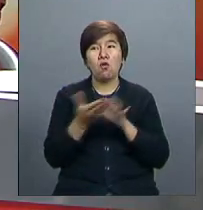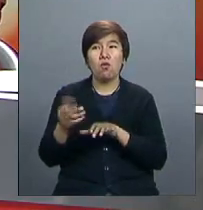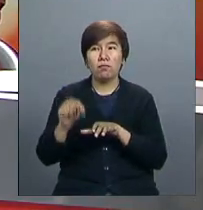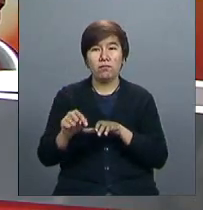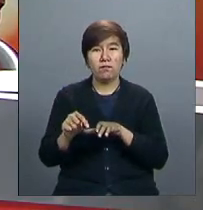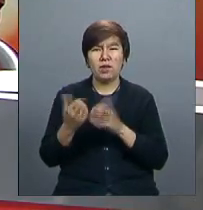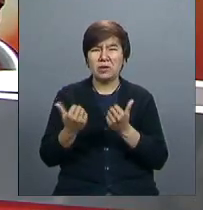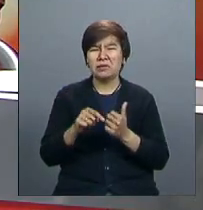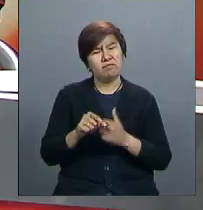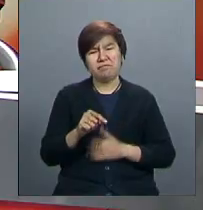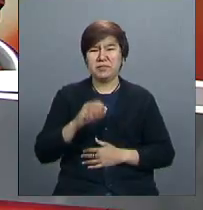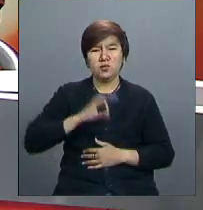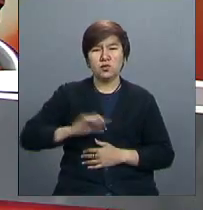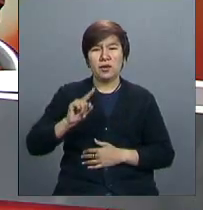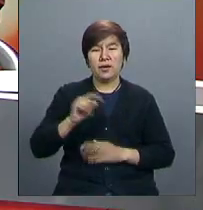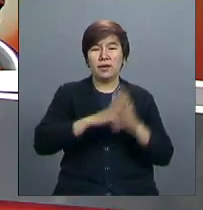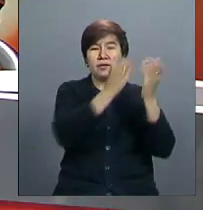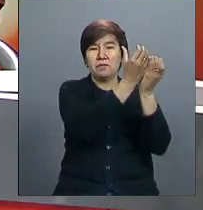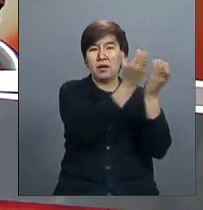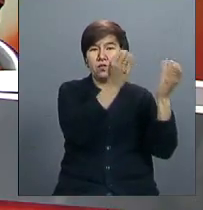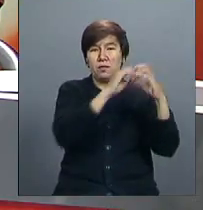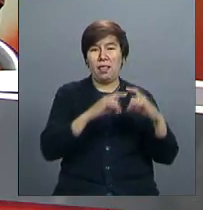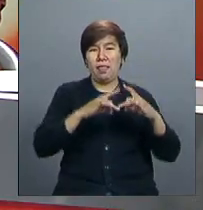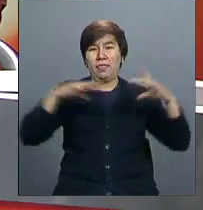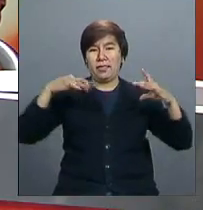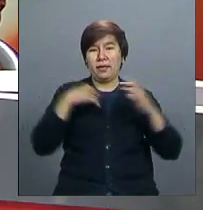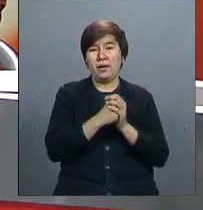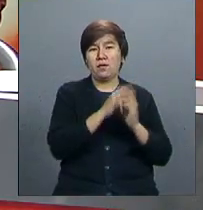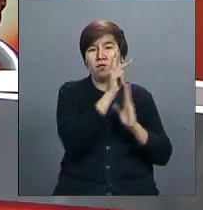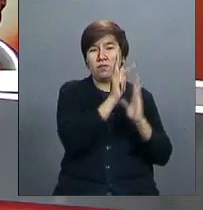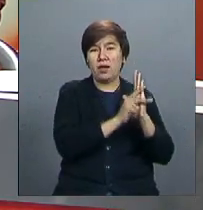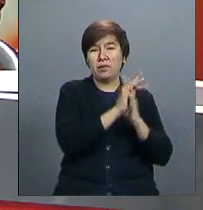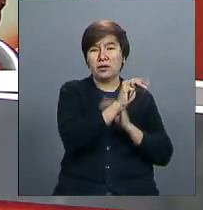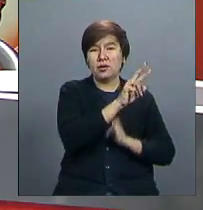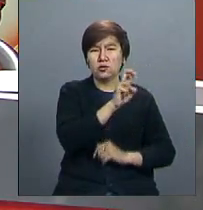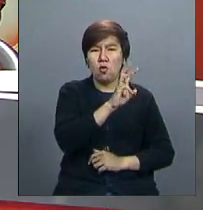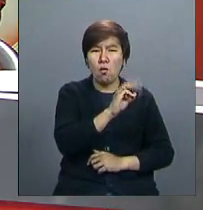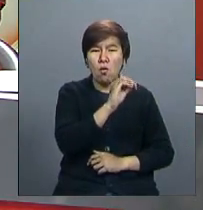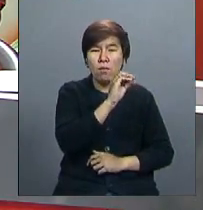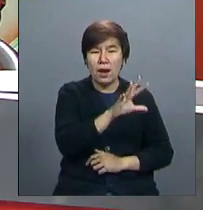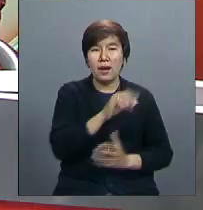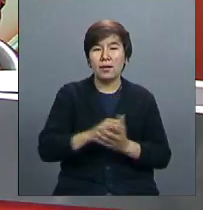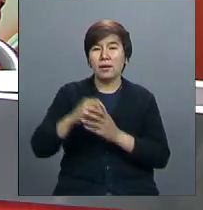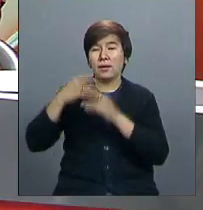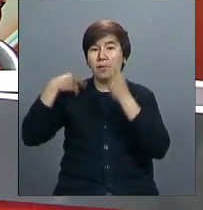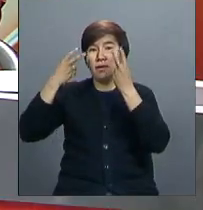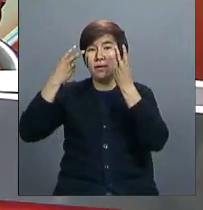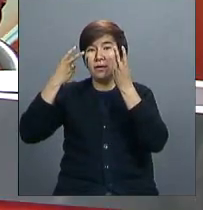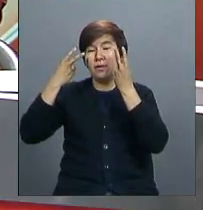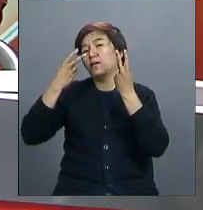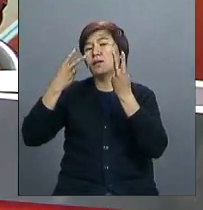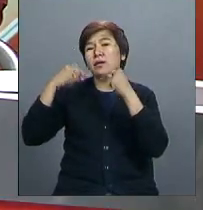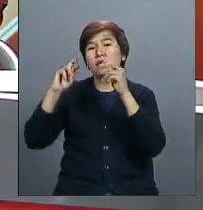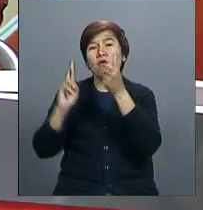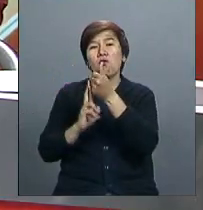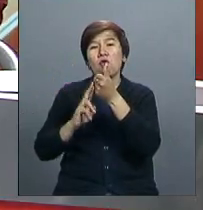องว่าจะไปขัดต่อรัฐธรรมนูญตามมาตรา265ค่ะ โดยพลเอกประวิตรก็ย้ำนะคะว่าตามรัฐธรรมนูญมาตรา265ก